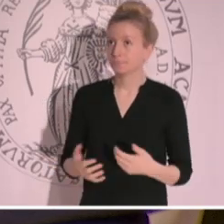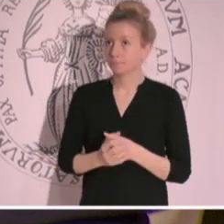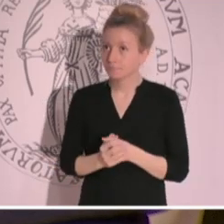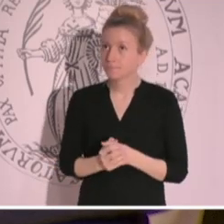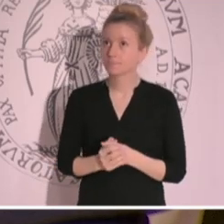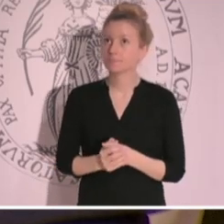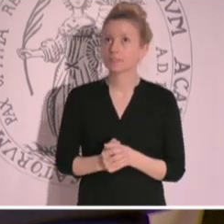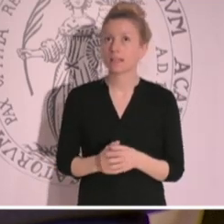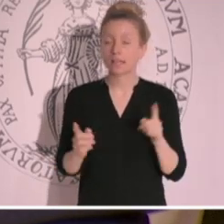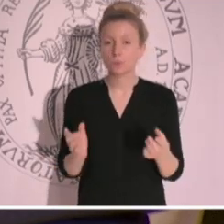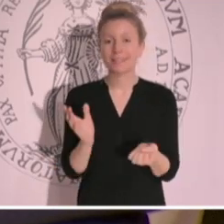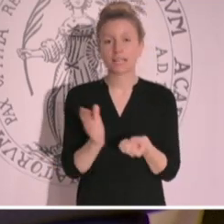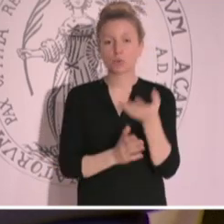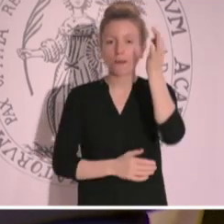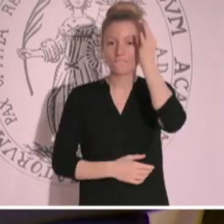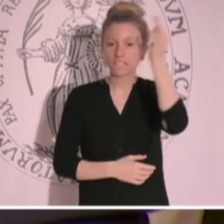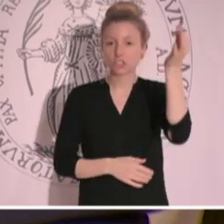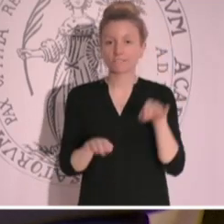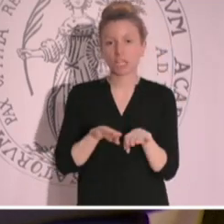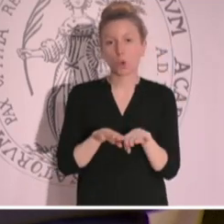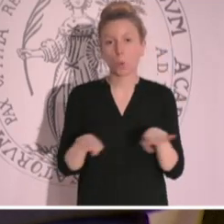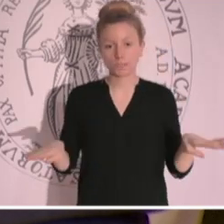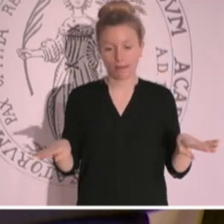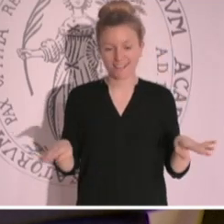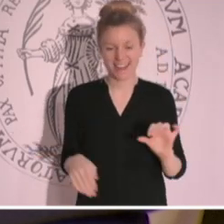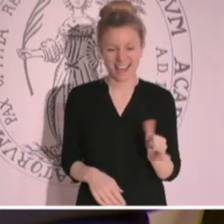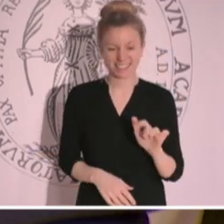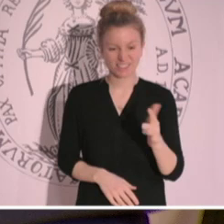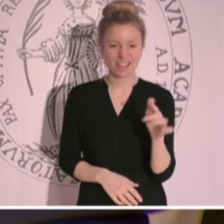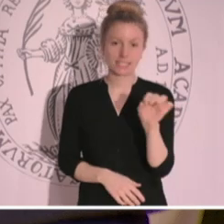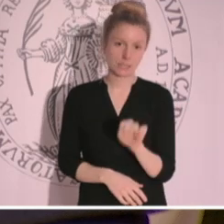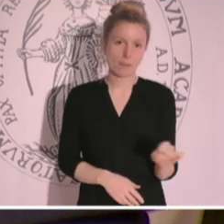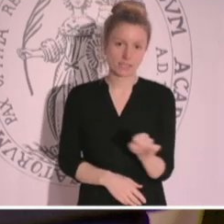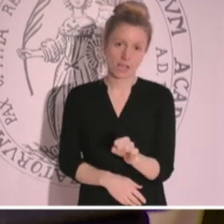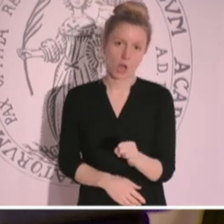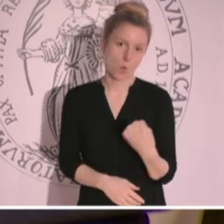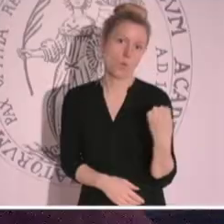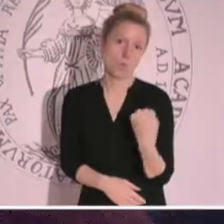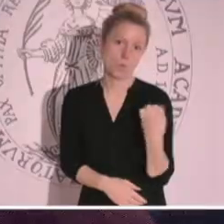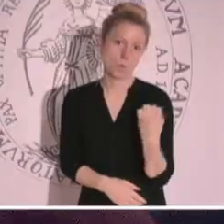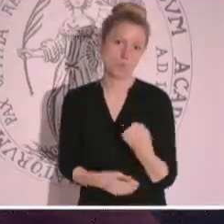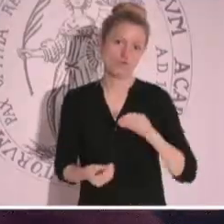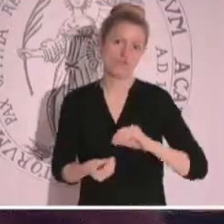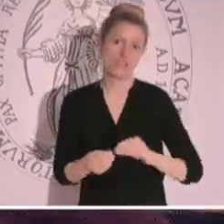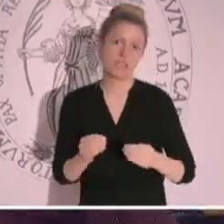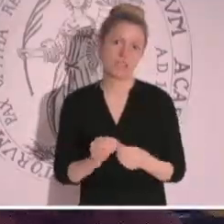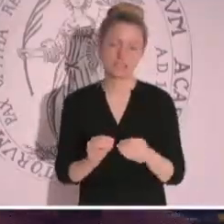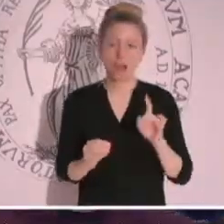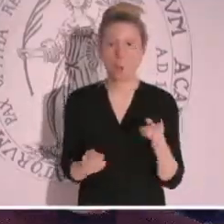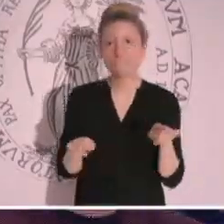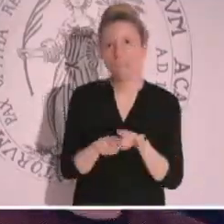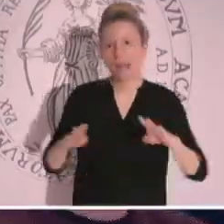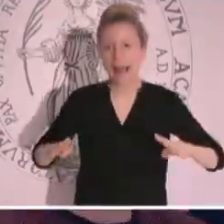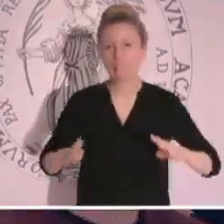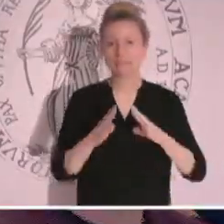die naturwissenschaftlichen Grundlagen, die sind in den ersten 2 Semestern nicht ohne. Und im Prinzip holen Sie nochmal Abitur nach, zumindest mal in den Naturwissenschaften. Also für